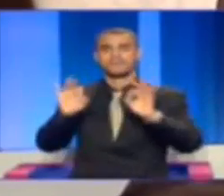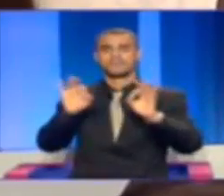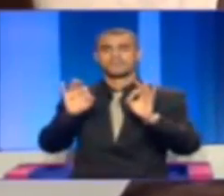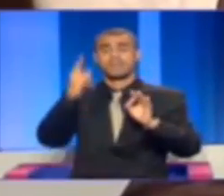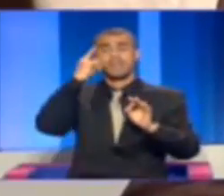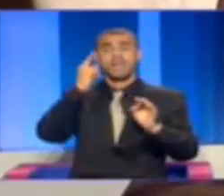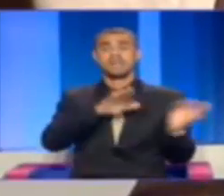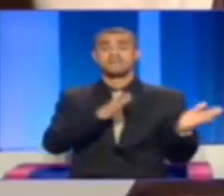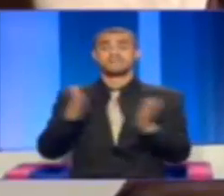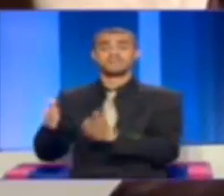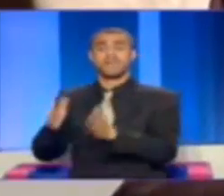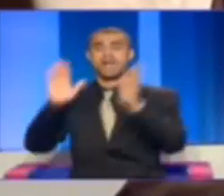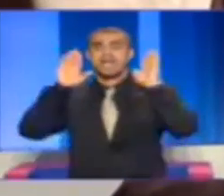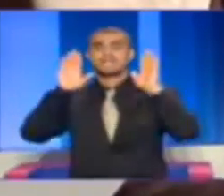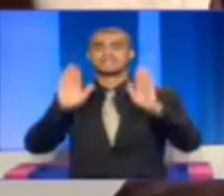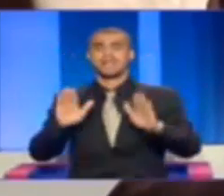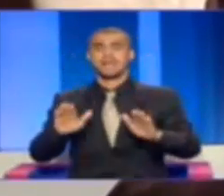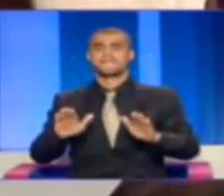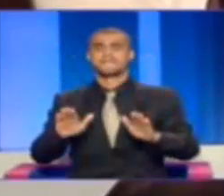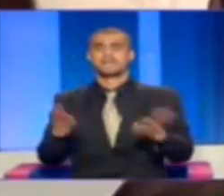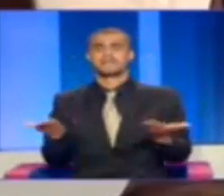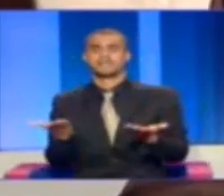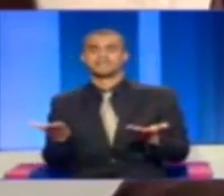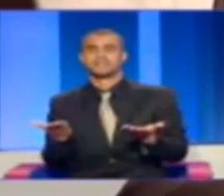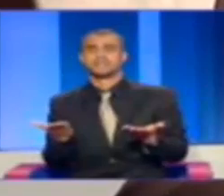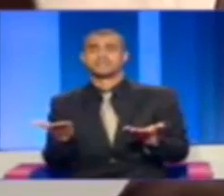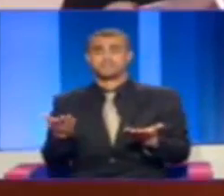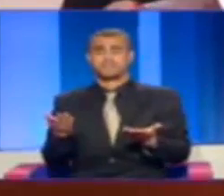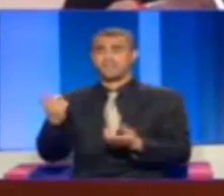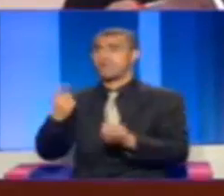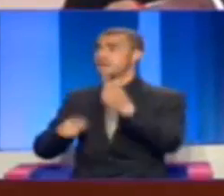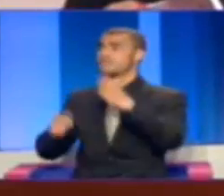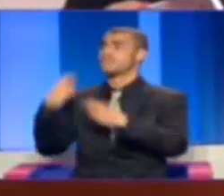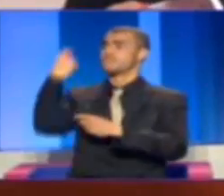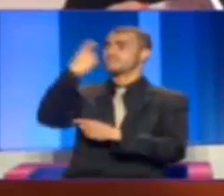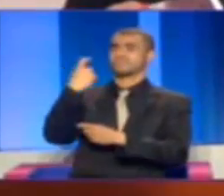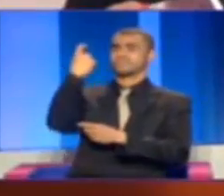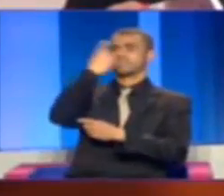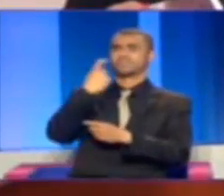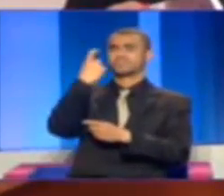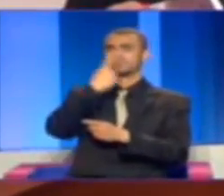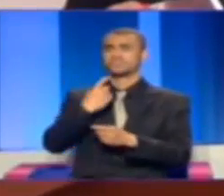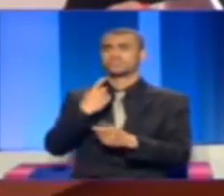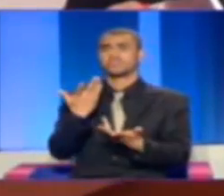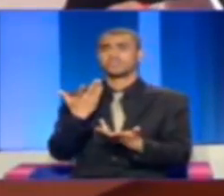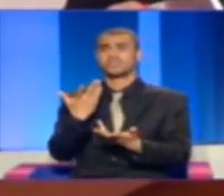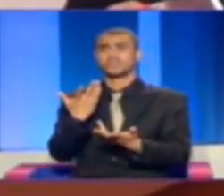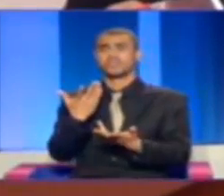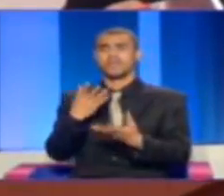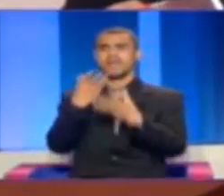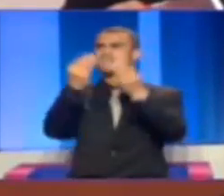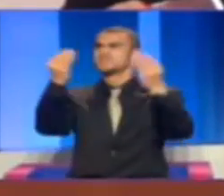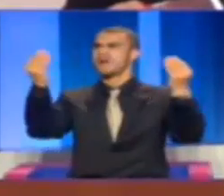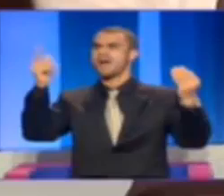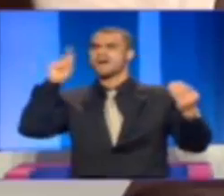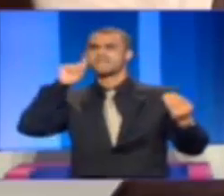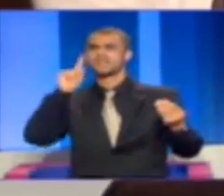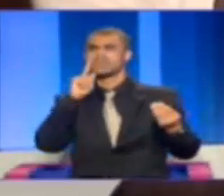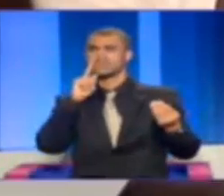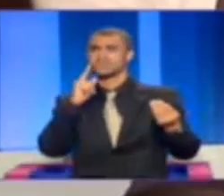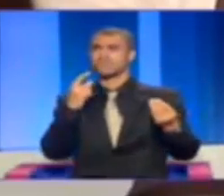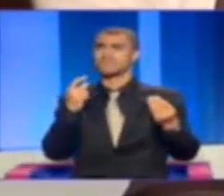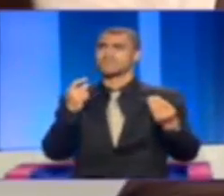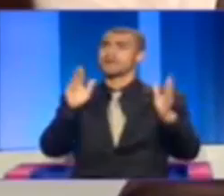بالمبادئ الاوليه ديال الاسلام. كنعرفوا انا هذه طرحت عليا كثير من عده مرات، على اساس انه هناك مجموعه كثيره من